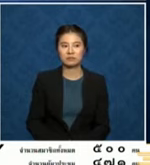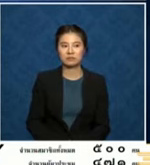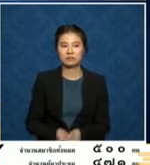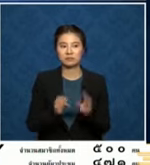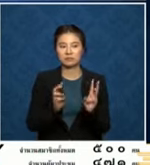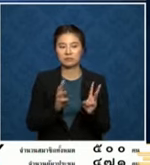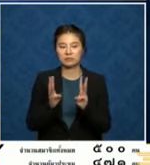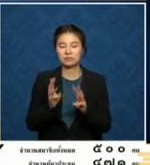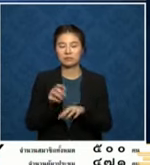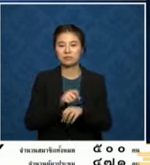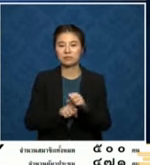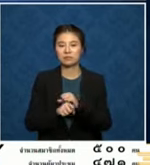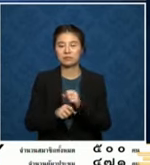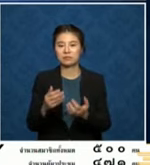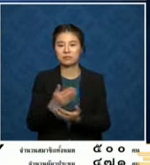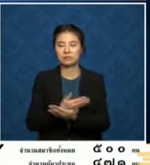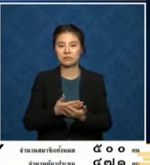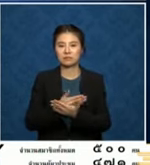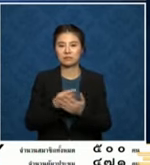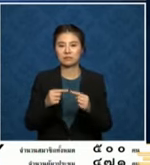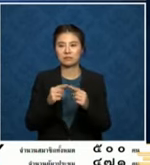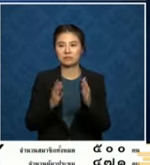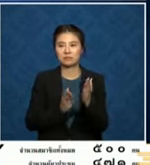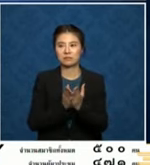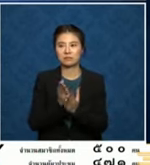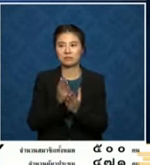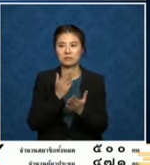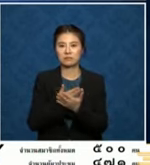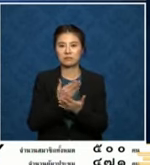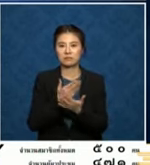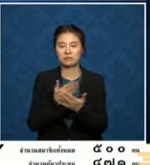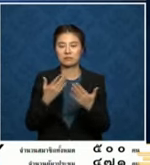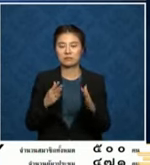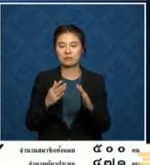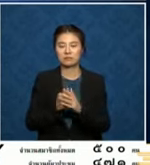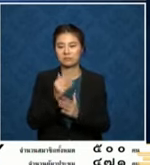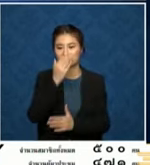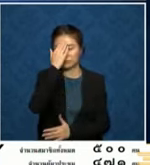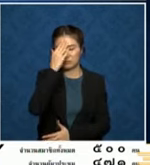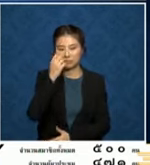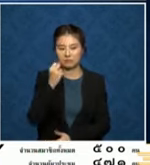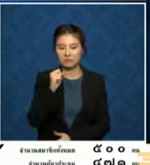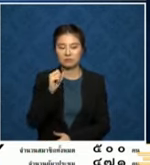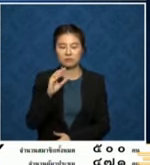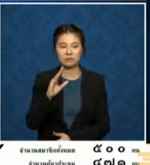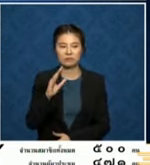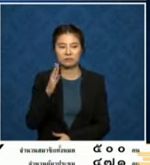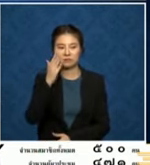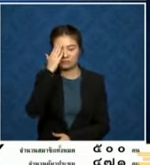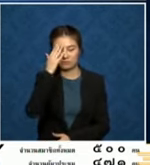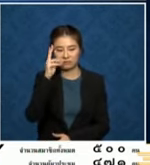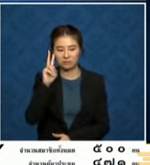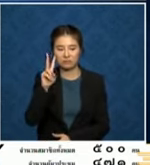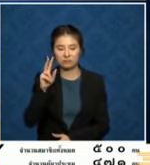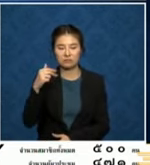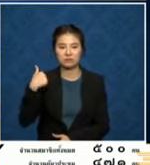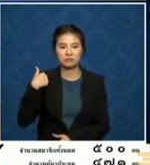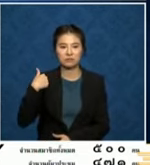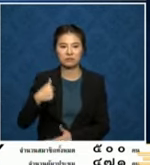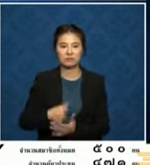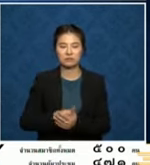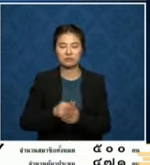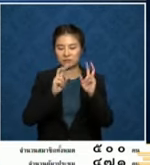ารือกับทางฝ่ายงบประมาณมาก่อนแล้วนะครับหน้า15คือหน้าที่2เนี่ยที่เขียน